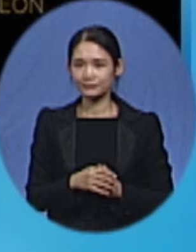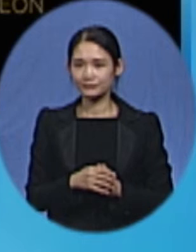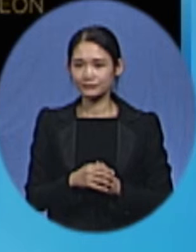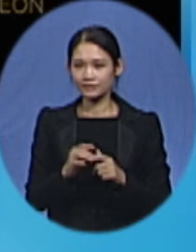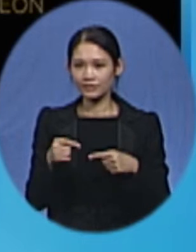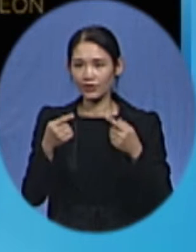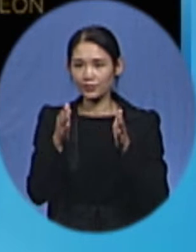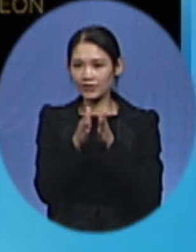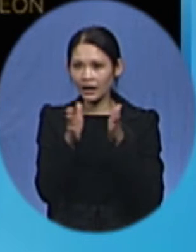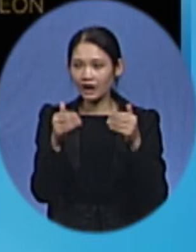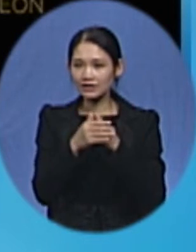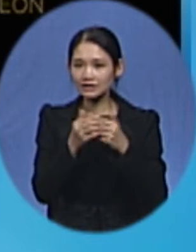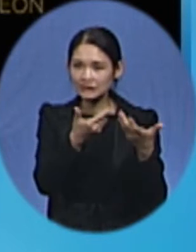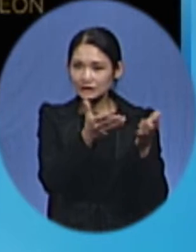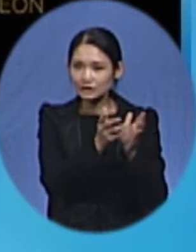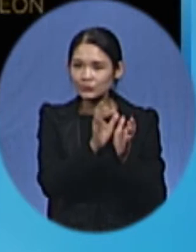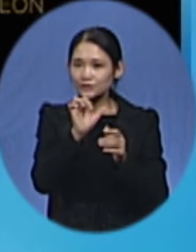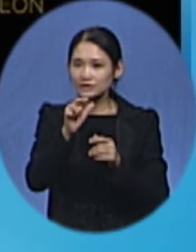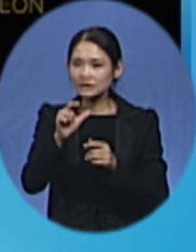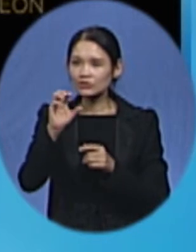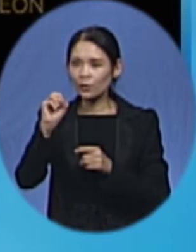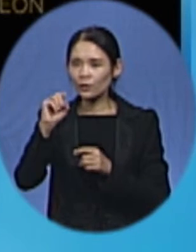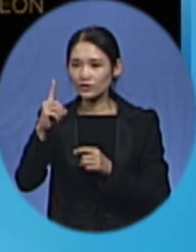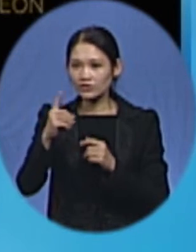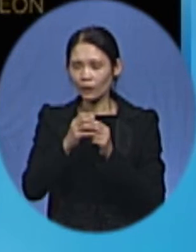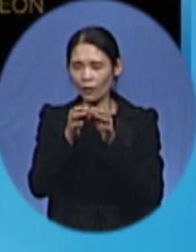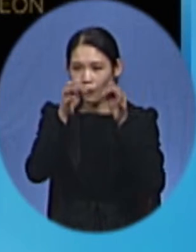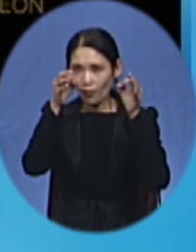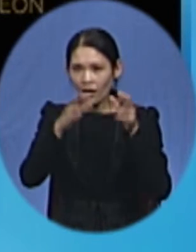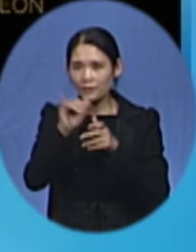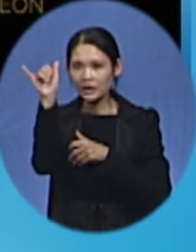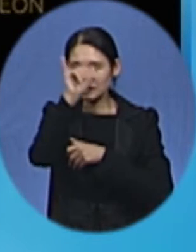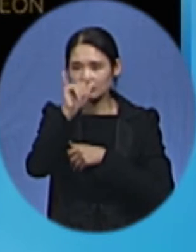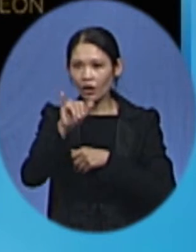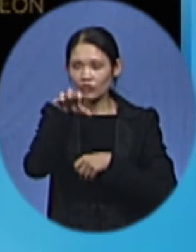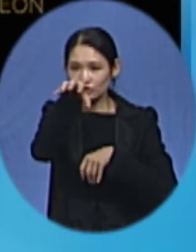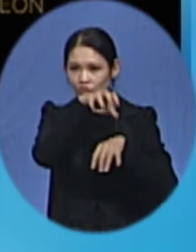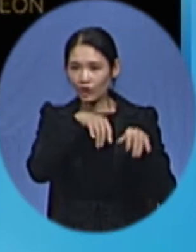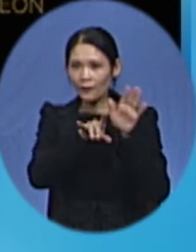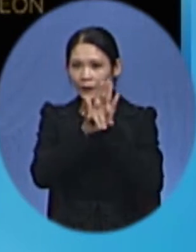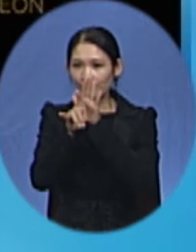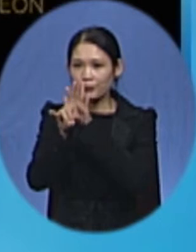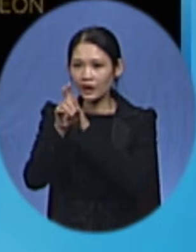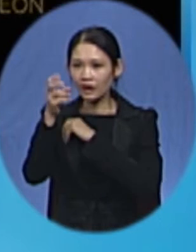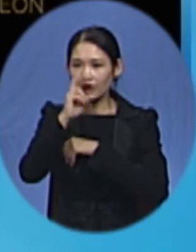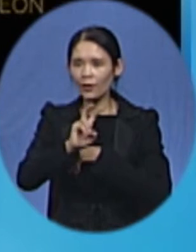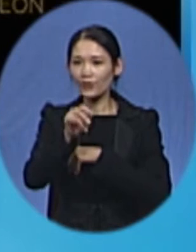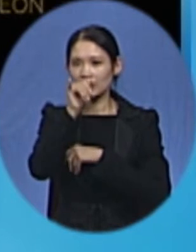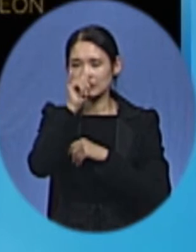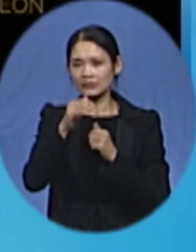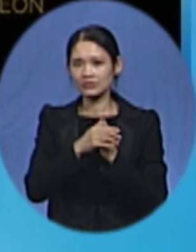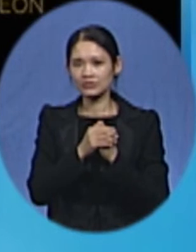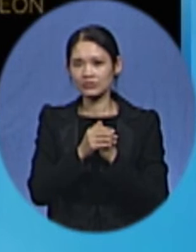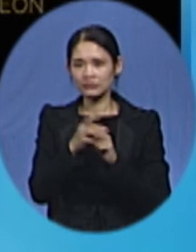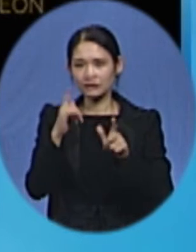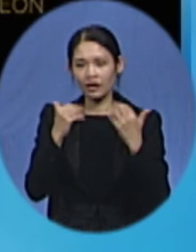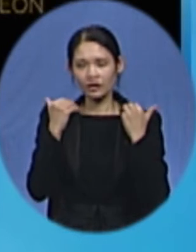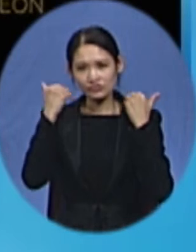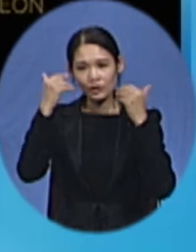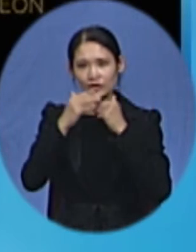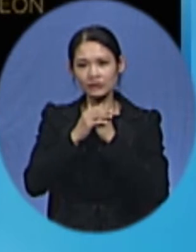데뷔 18년차 그룹 GOD가 오랜만에 전국 투어 콘서트로 팬들을 찾아갑니다. 보다